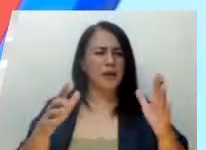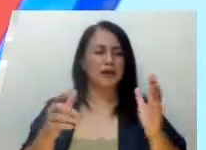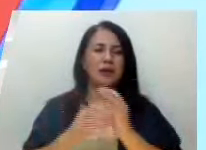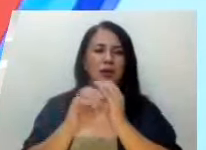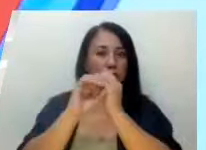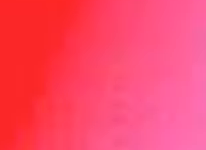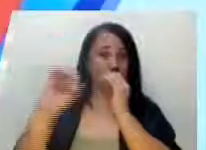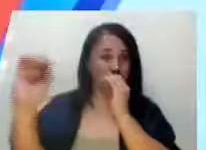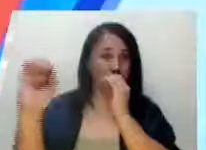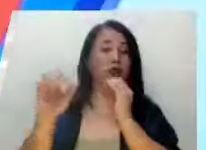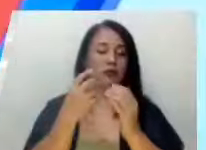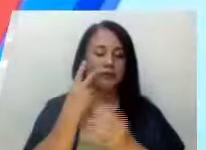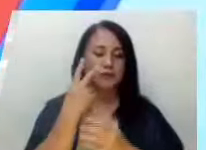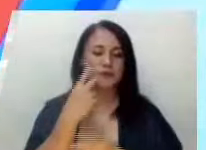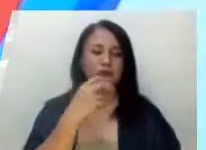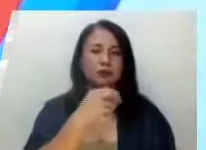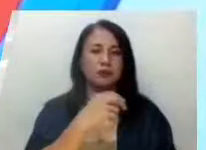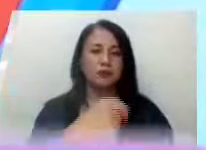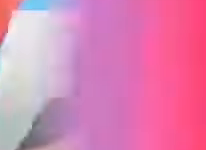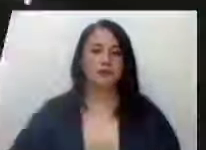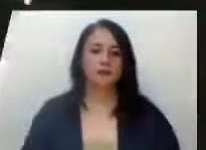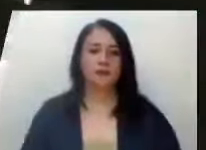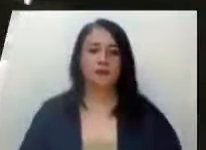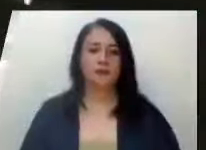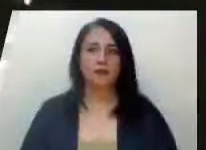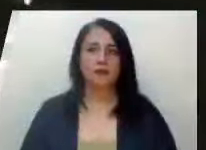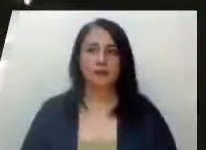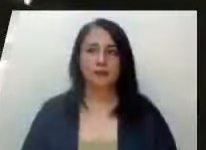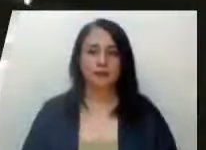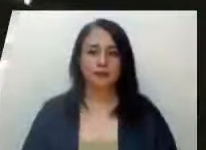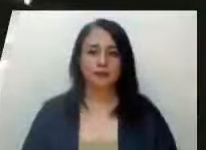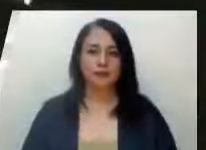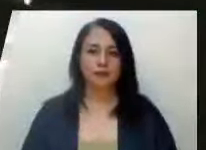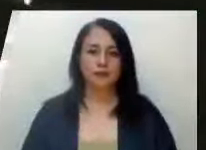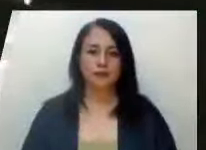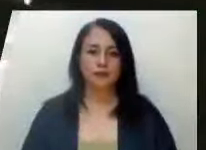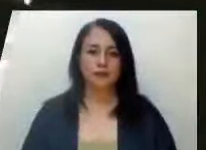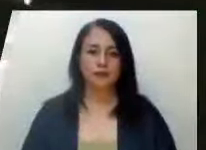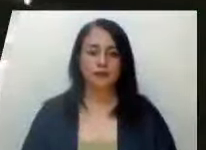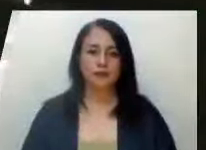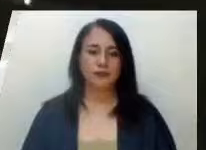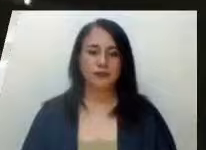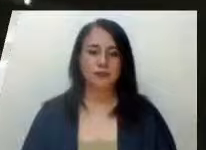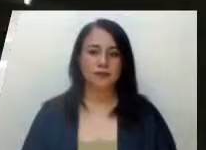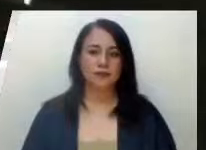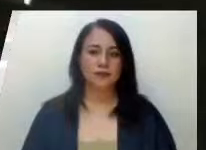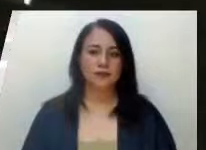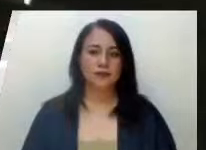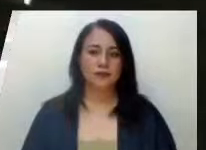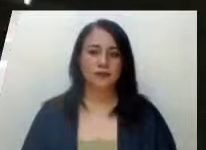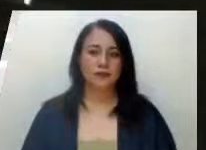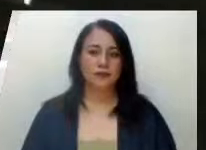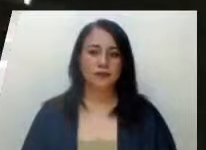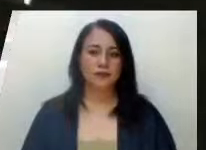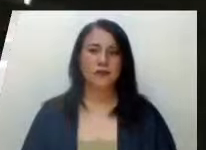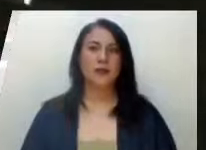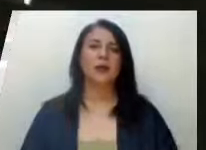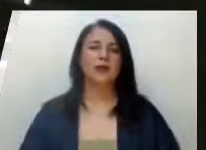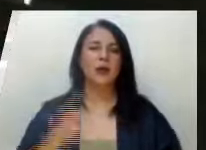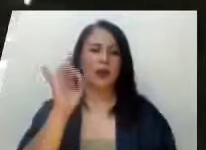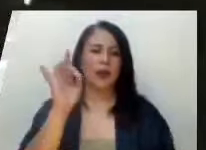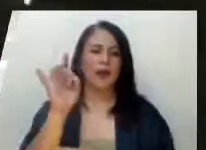si Argel Relator ng GMA Regional TV 1 Mindanao. Argel! Iban, nasa 8,000 mga